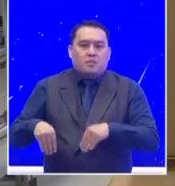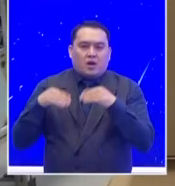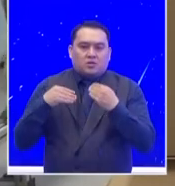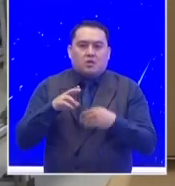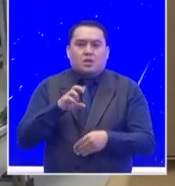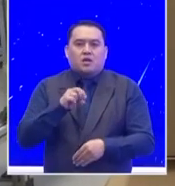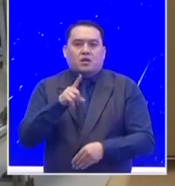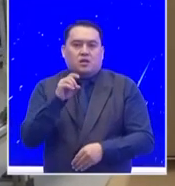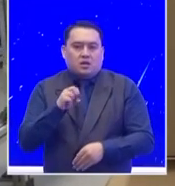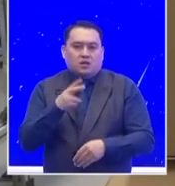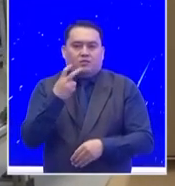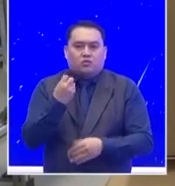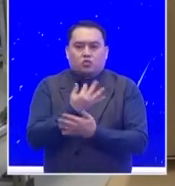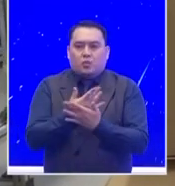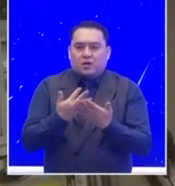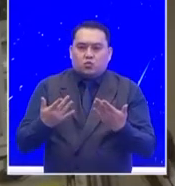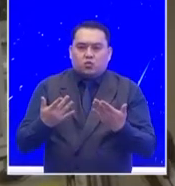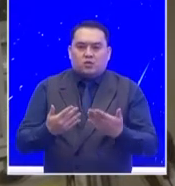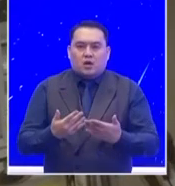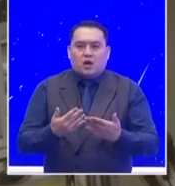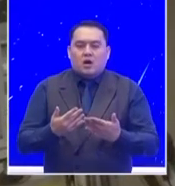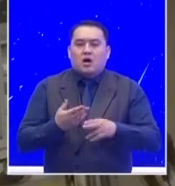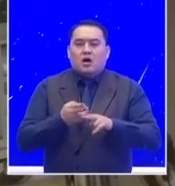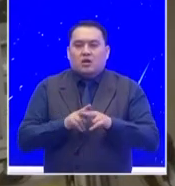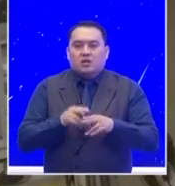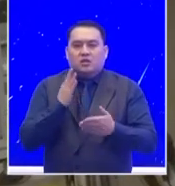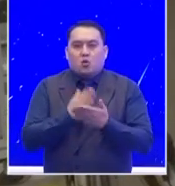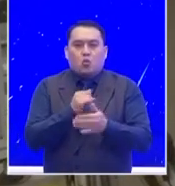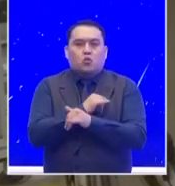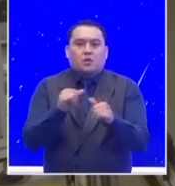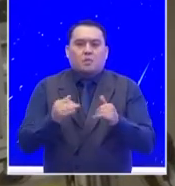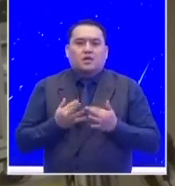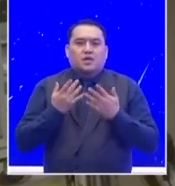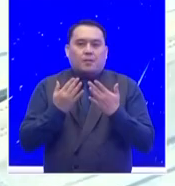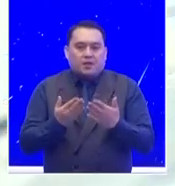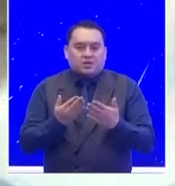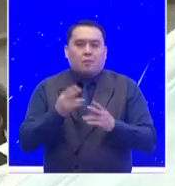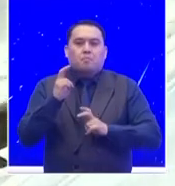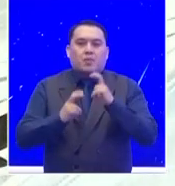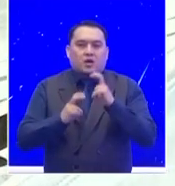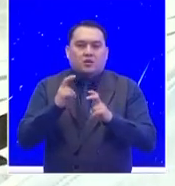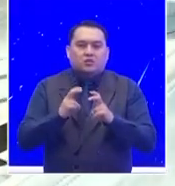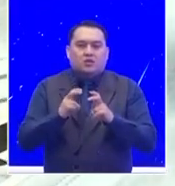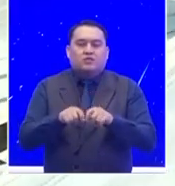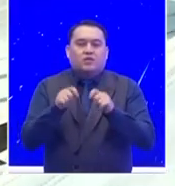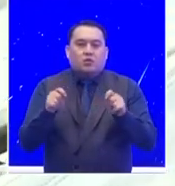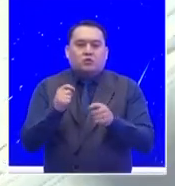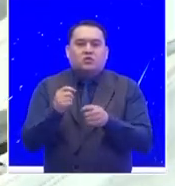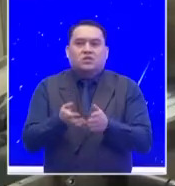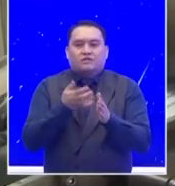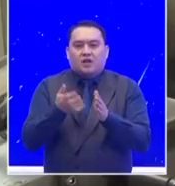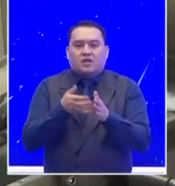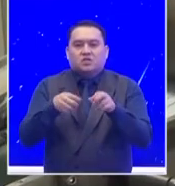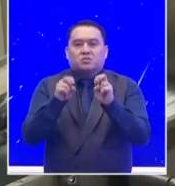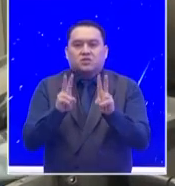бахилы. Всего более 200 видов продукции. А поскольку существенно возросла потребность в ней, то на предприятии сформировался кадровый дефицит.